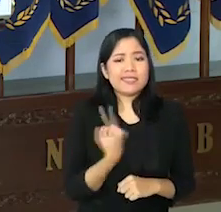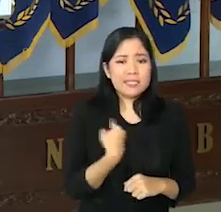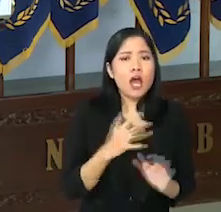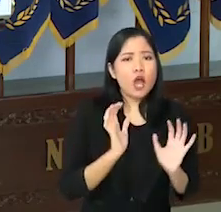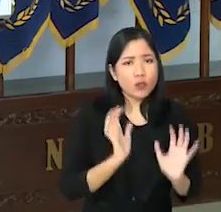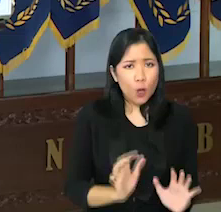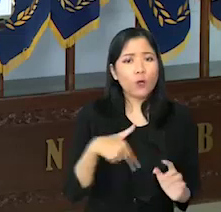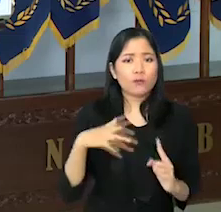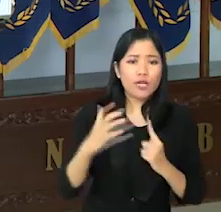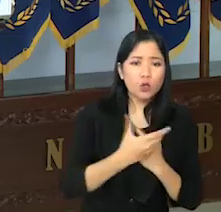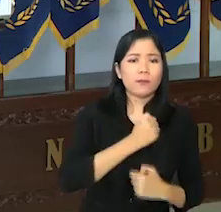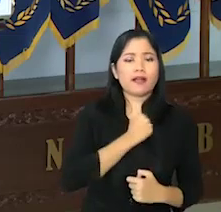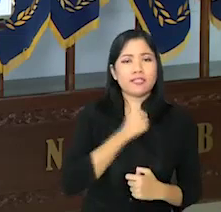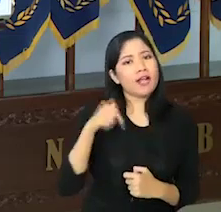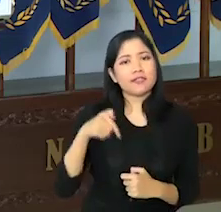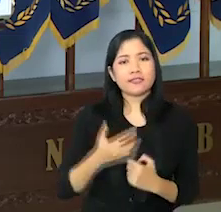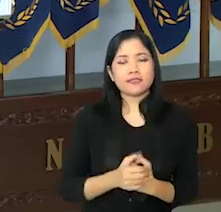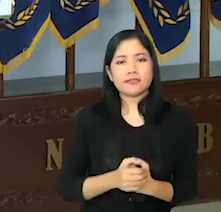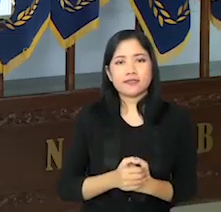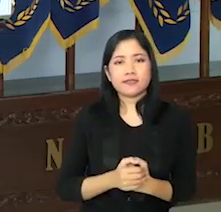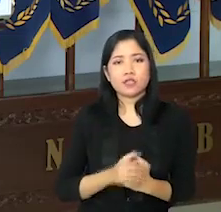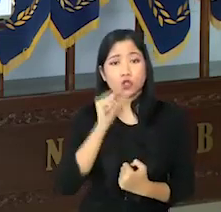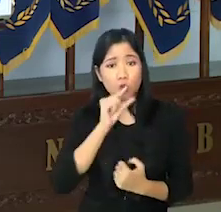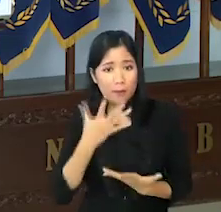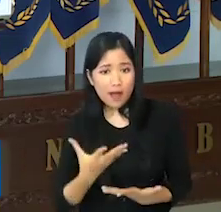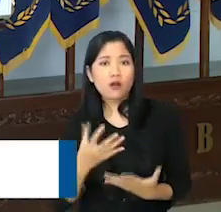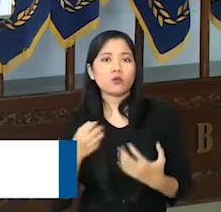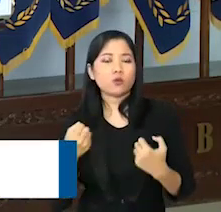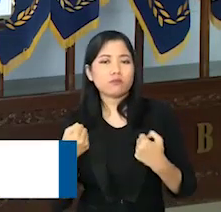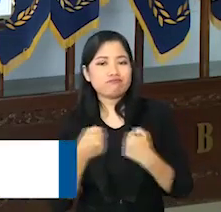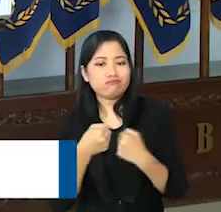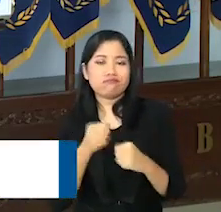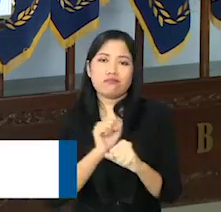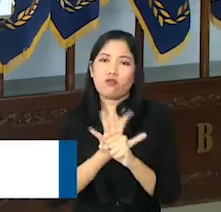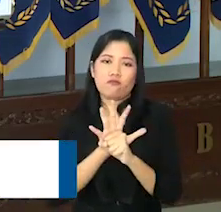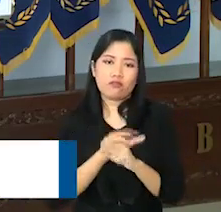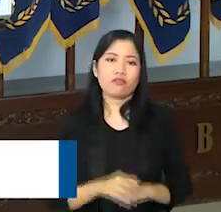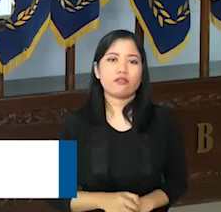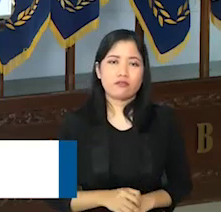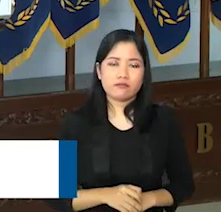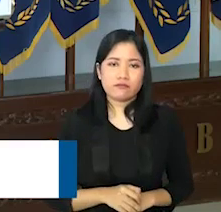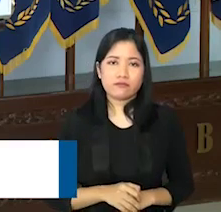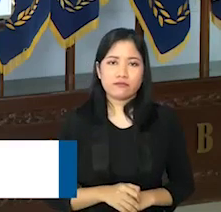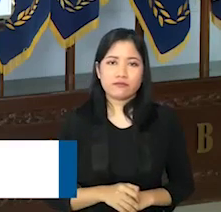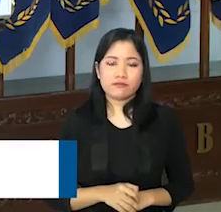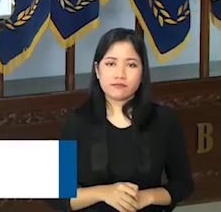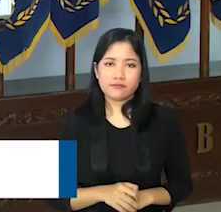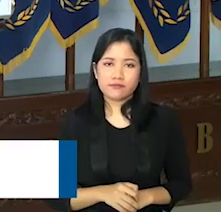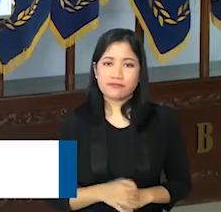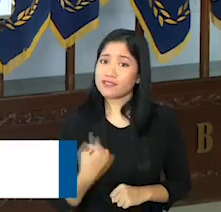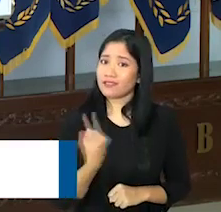sajalah yang bisa melindungi bangsa ini dalam menghadapi pandemi kofit 19 kita